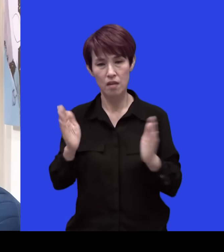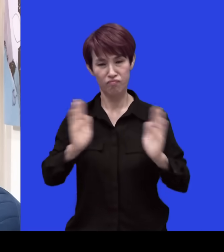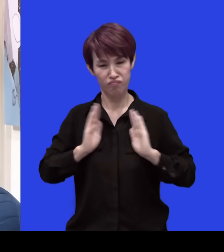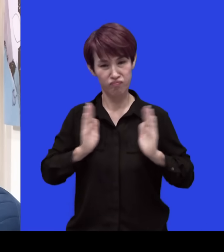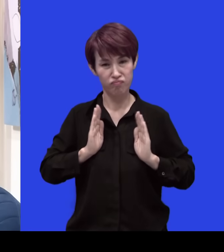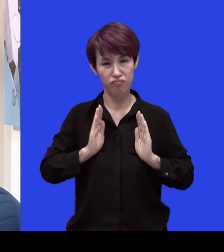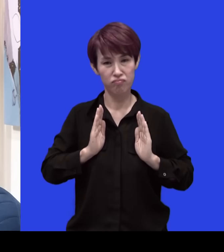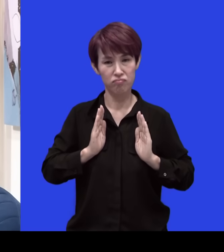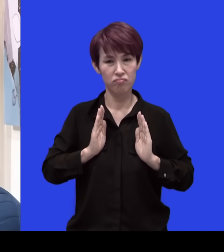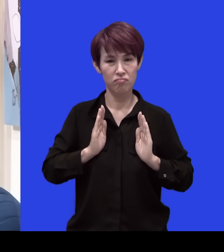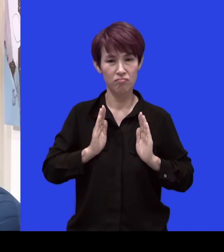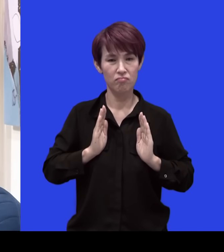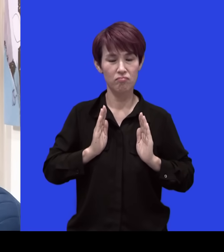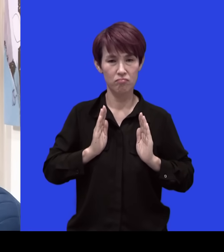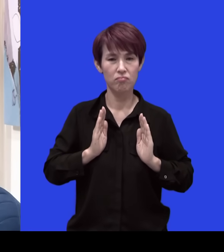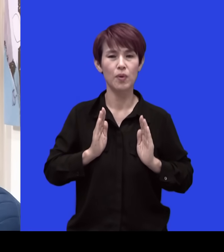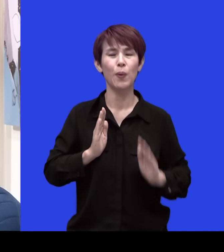이게